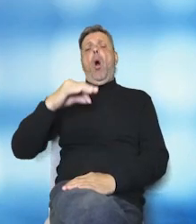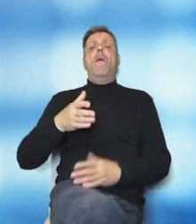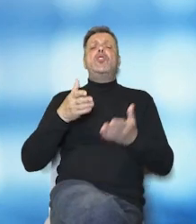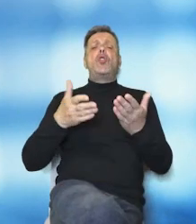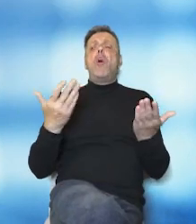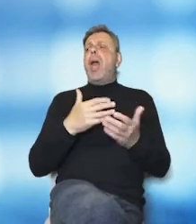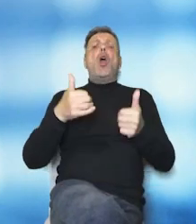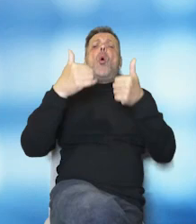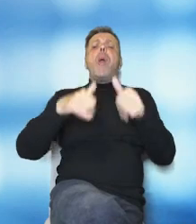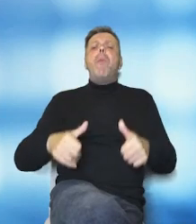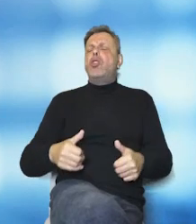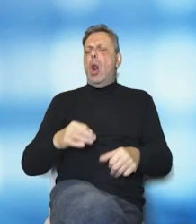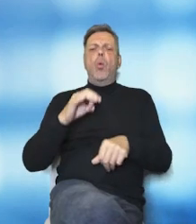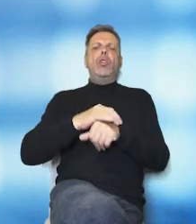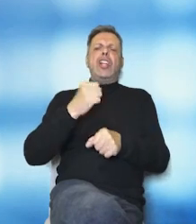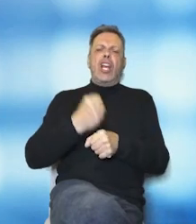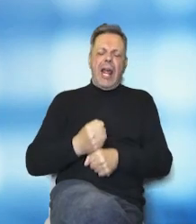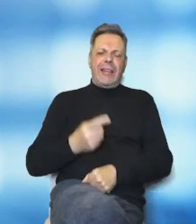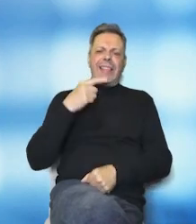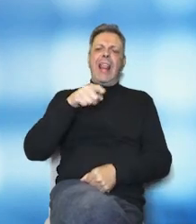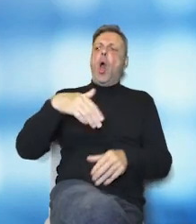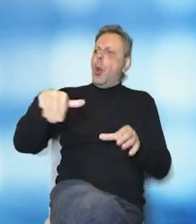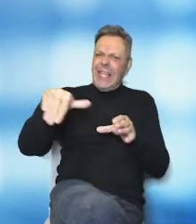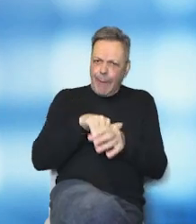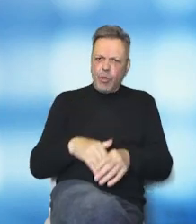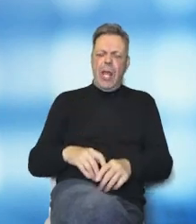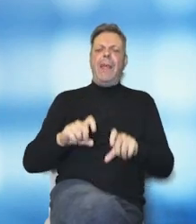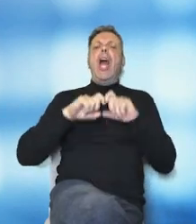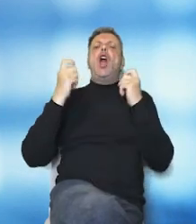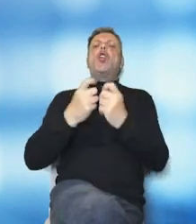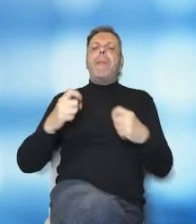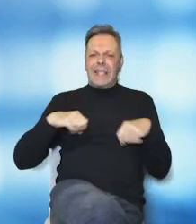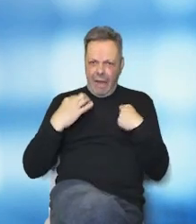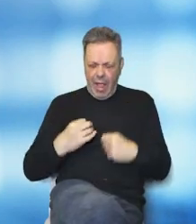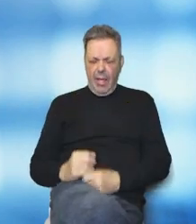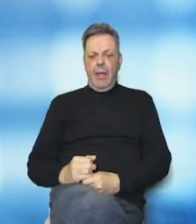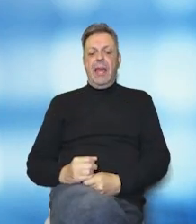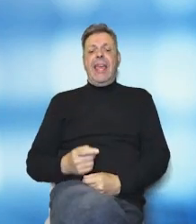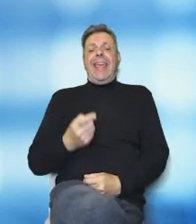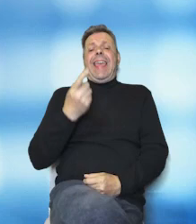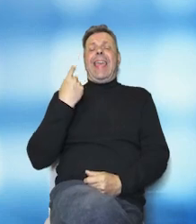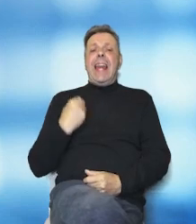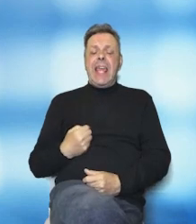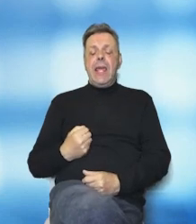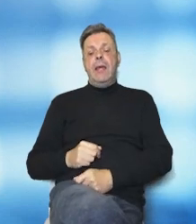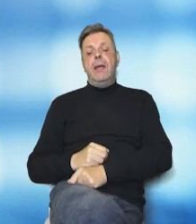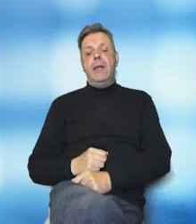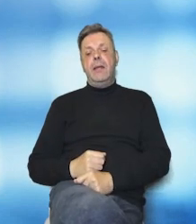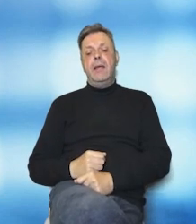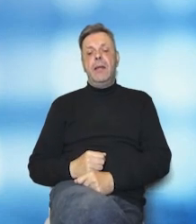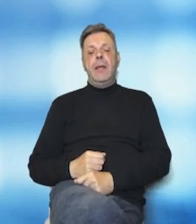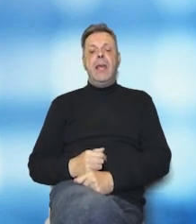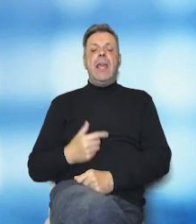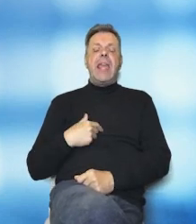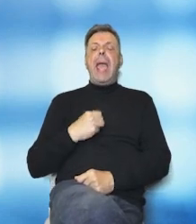kojem modelu liječnik radi. Da li je on zaposlenik doma zdravlja ili je